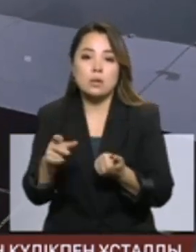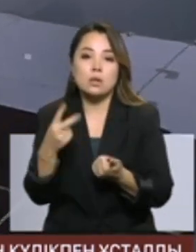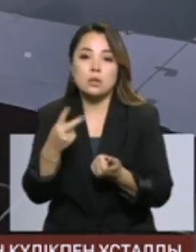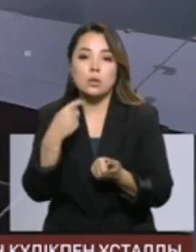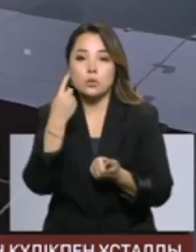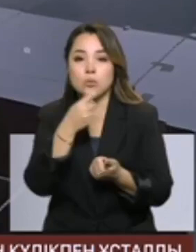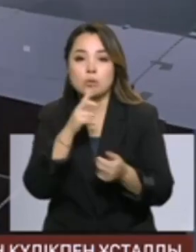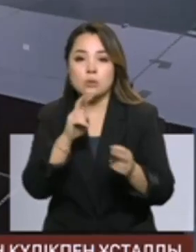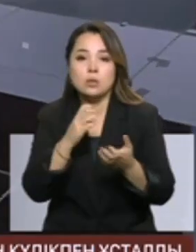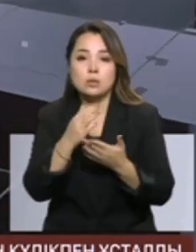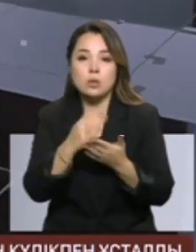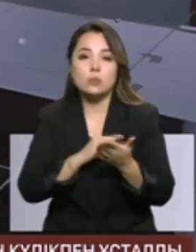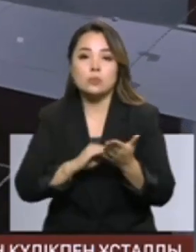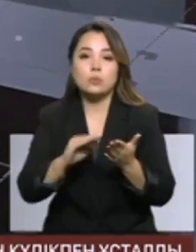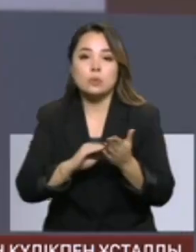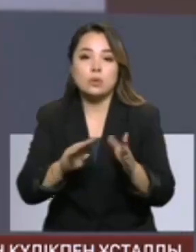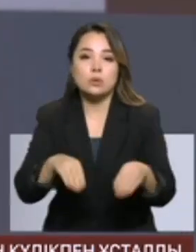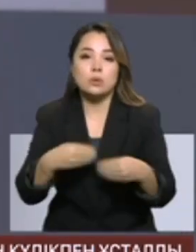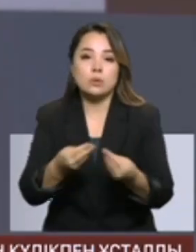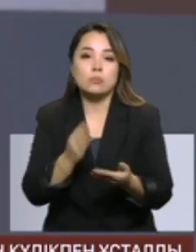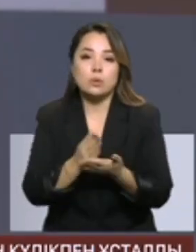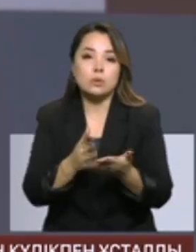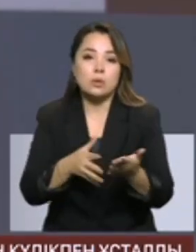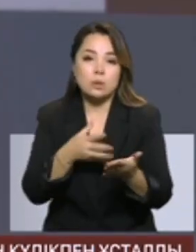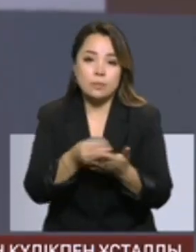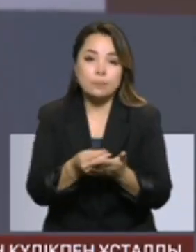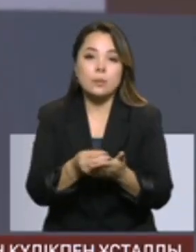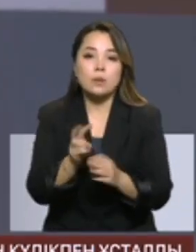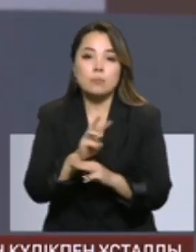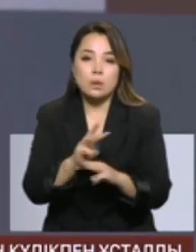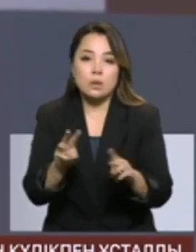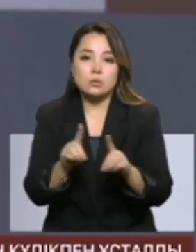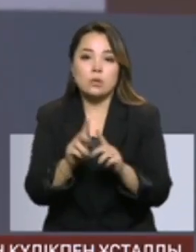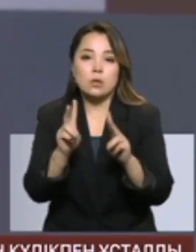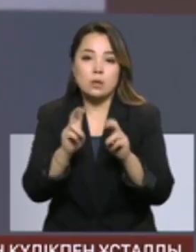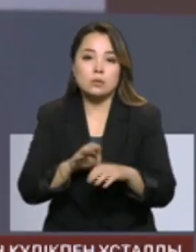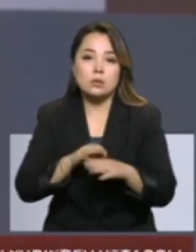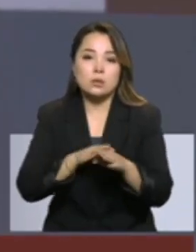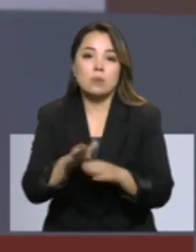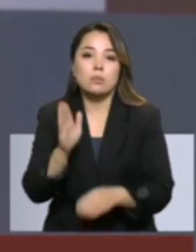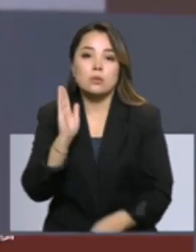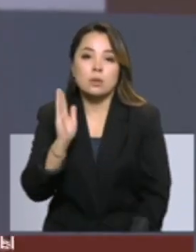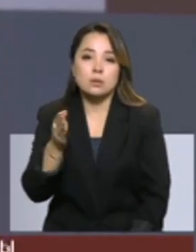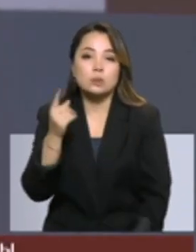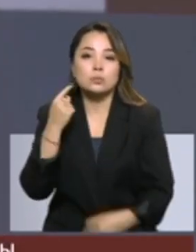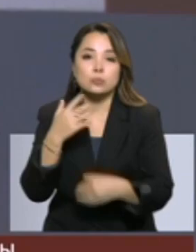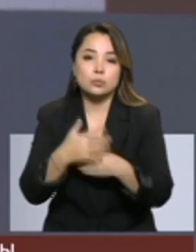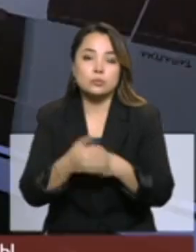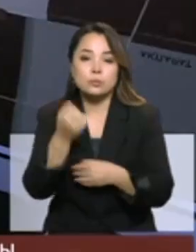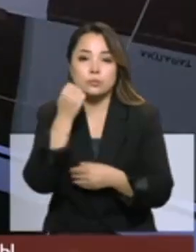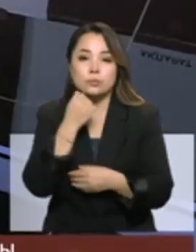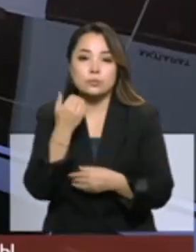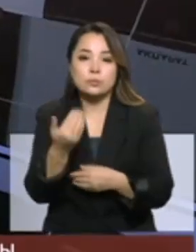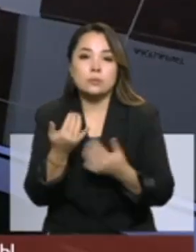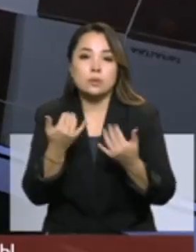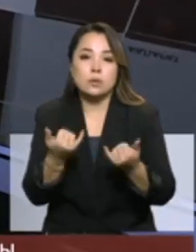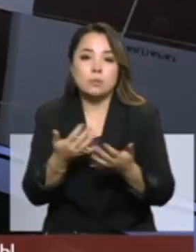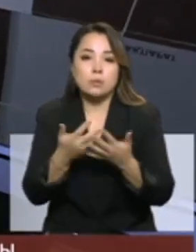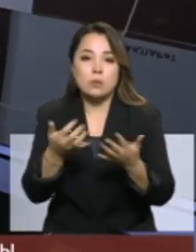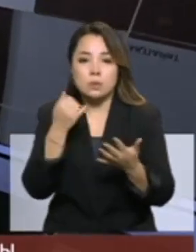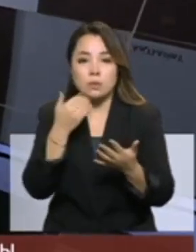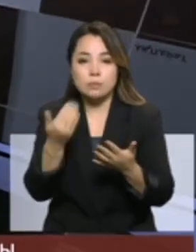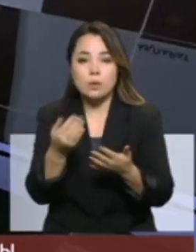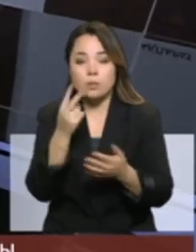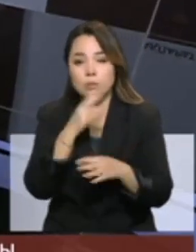түрлі көзден төленетін болады. Ол қазір заң жобасы мәжілісте қаралуда. Түсінікті. Ербол мырза, көп рахмет.